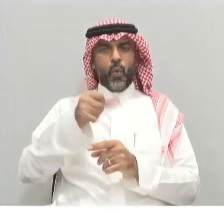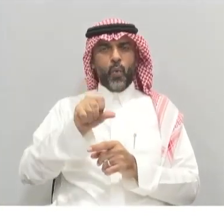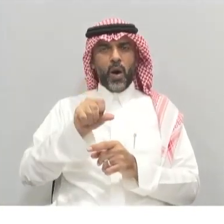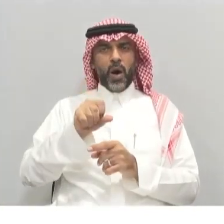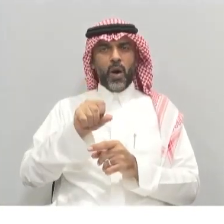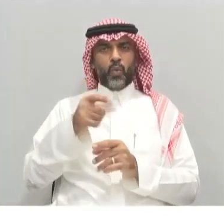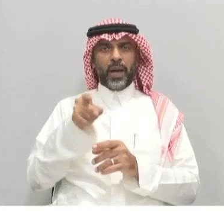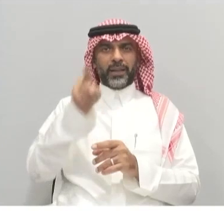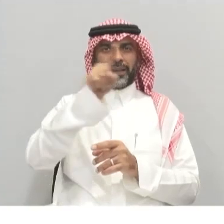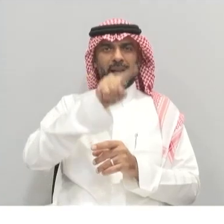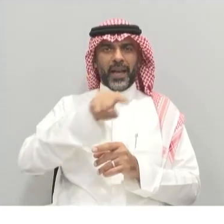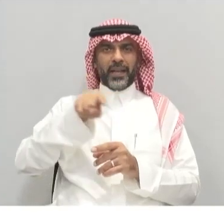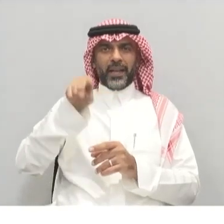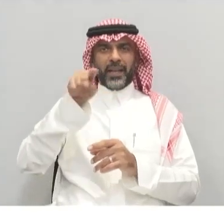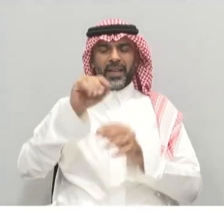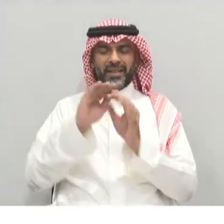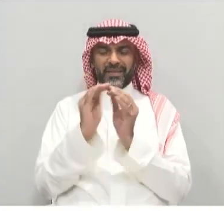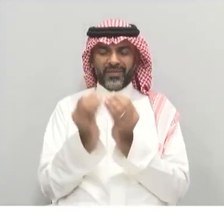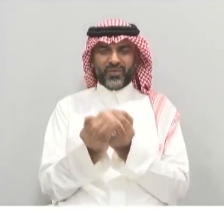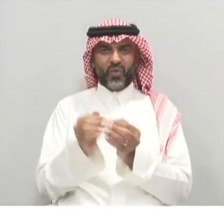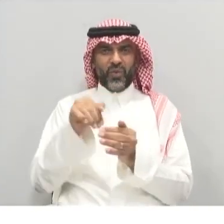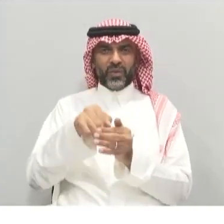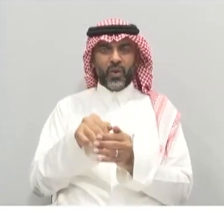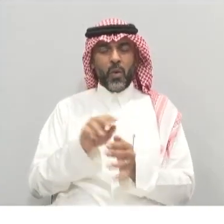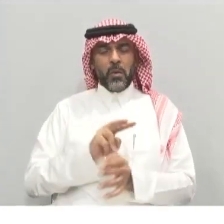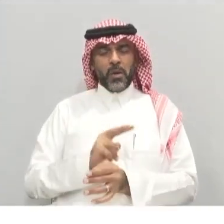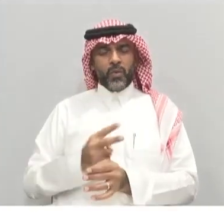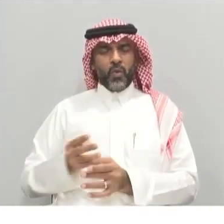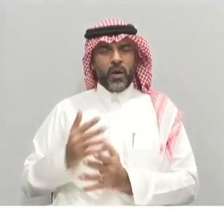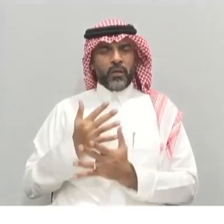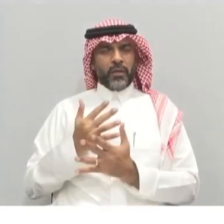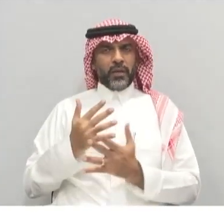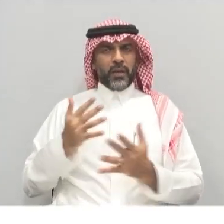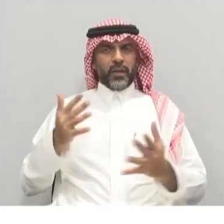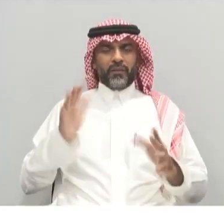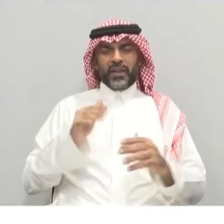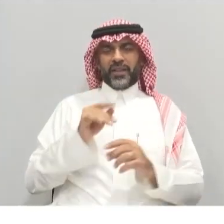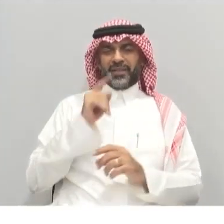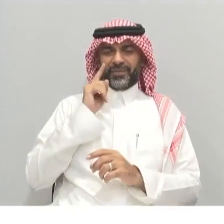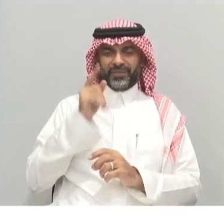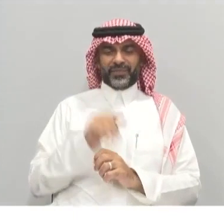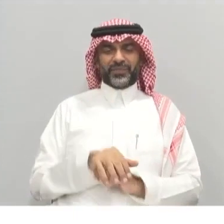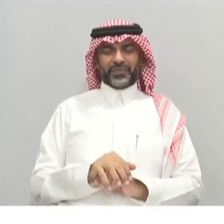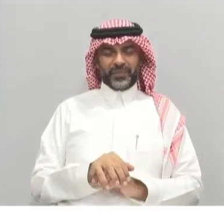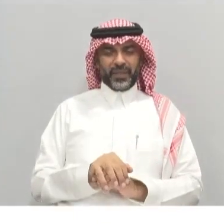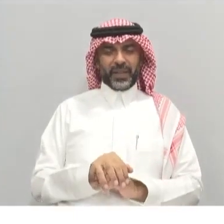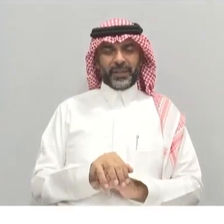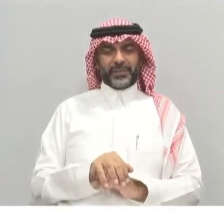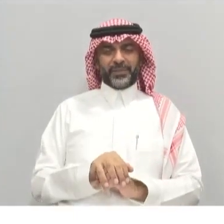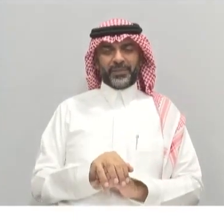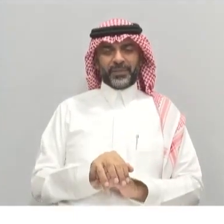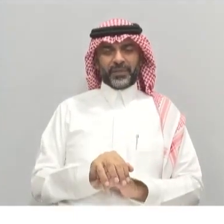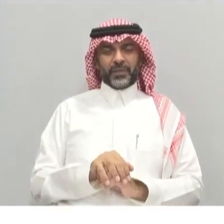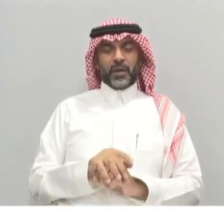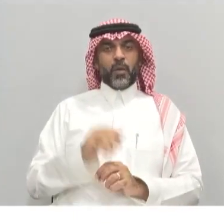الدائريه المجوفه وما الى ذلك من انواع المخططات اذا لدينا انواع مختلفه من المخططات